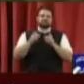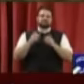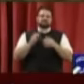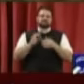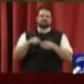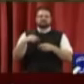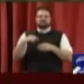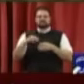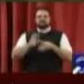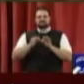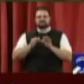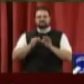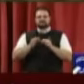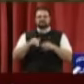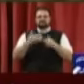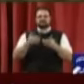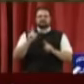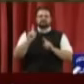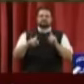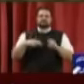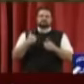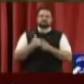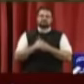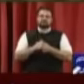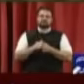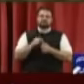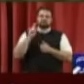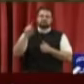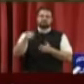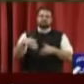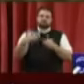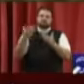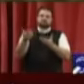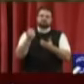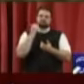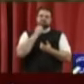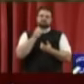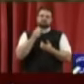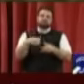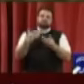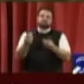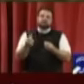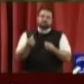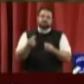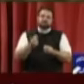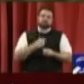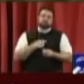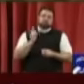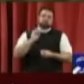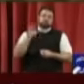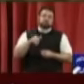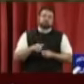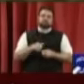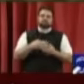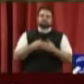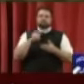dacă ți-ai prieten, te-ai dus să împrumut niște bani, dacă omul nu are, tu nu-l crezi, zici, cum să n-aibă? Dar poate nu are. Și atunci, pentru că el ți-a spus că